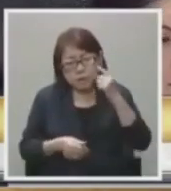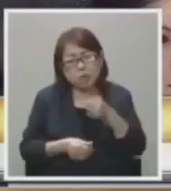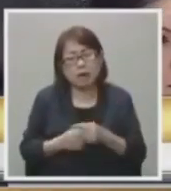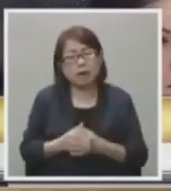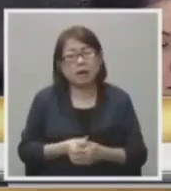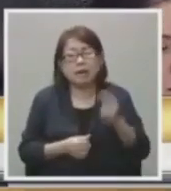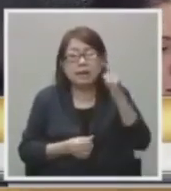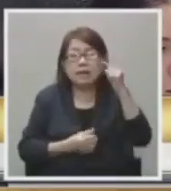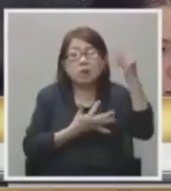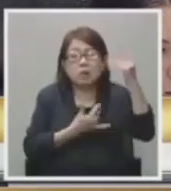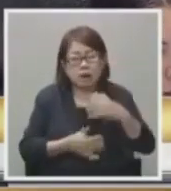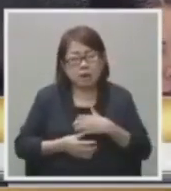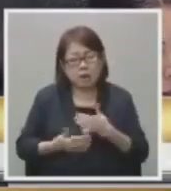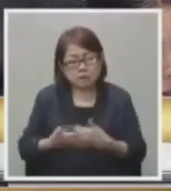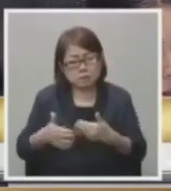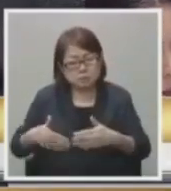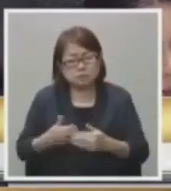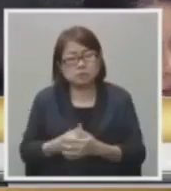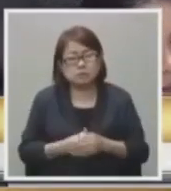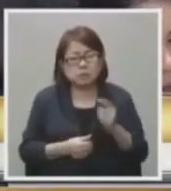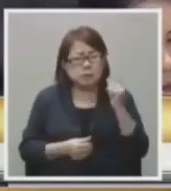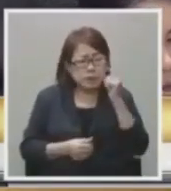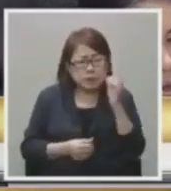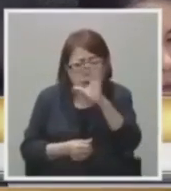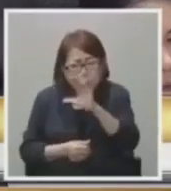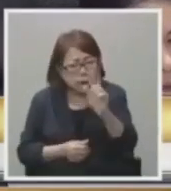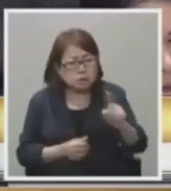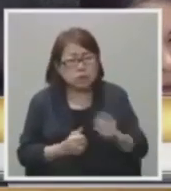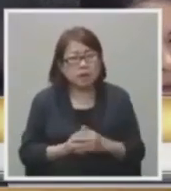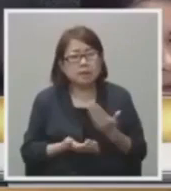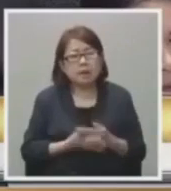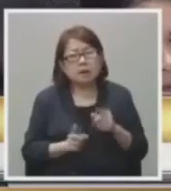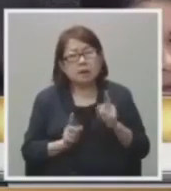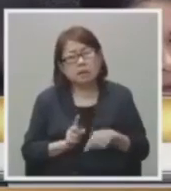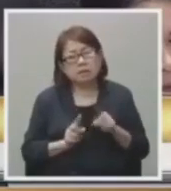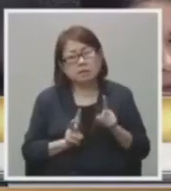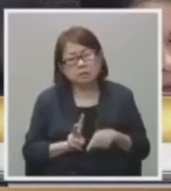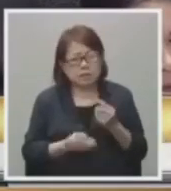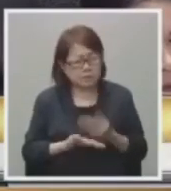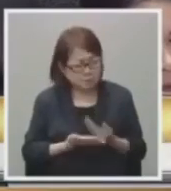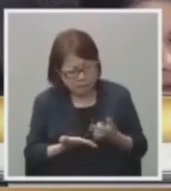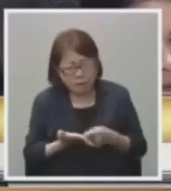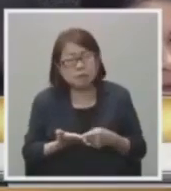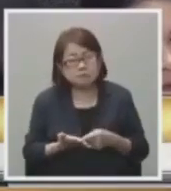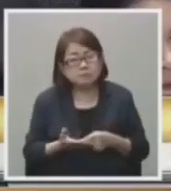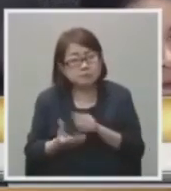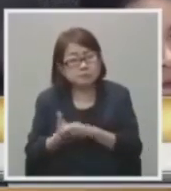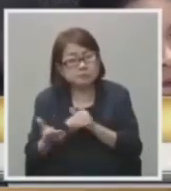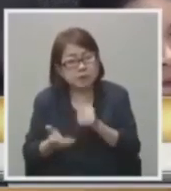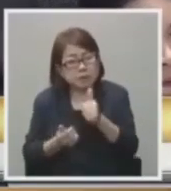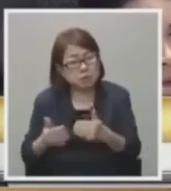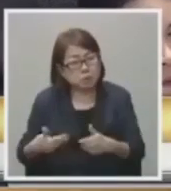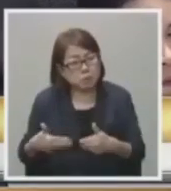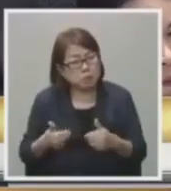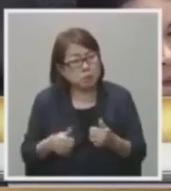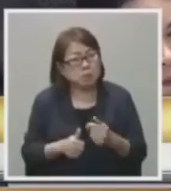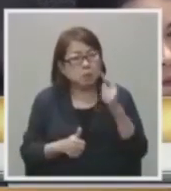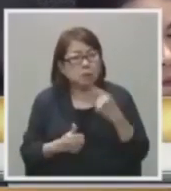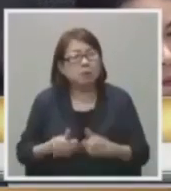วังมันก็หาที่พึ่งมีเงินอยู่พันสองพันจะทำอะไรดีเข้าบ่อนแทนที่จะได้เงินหม